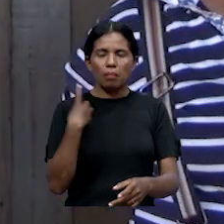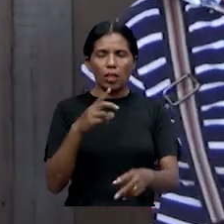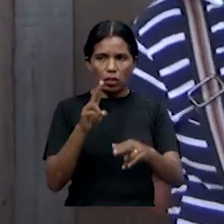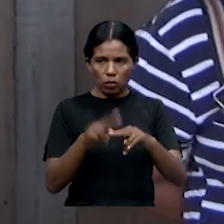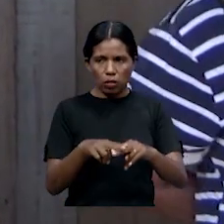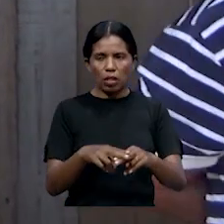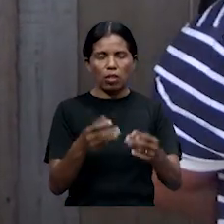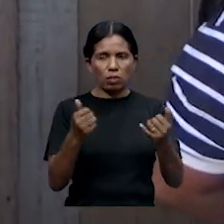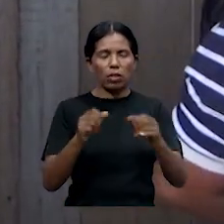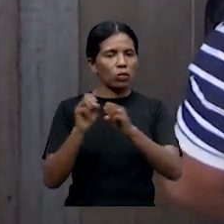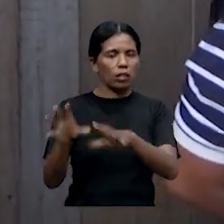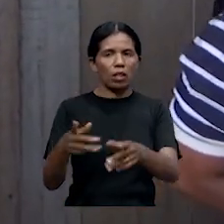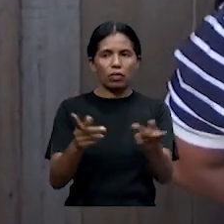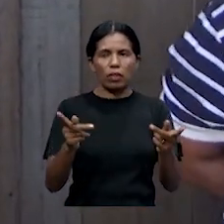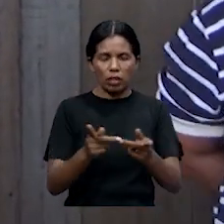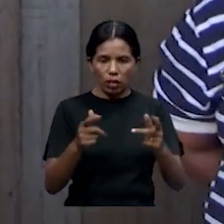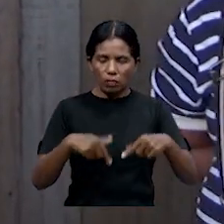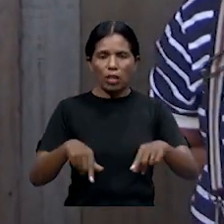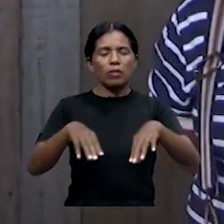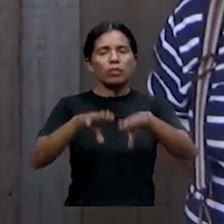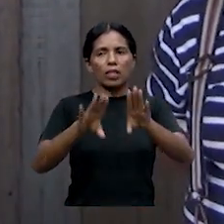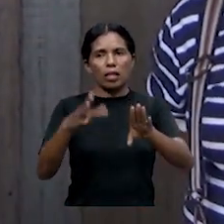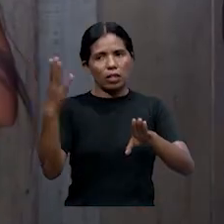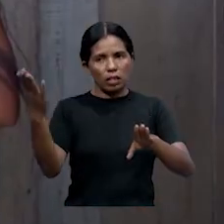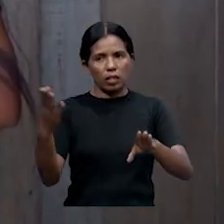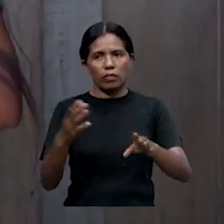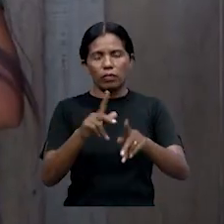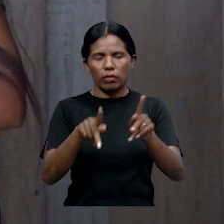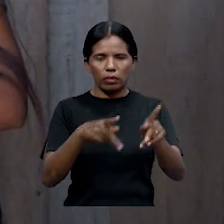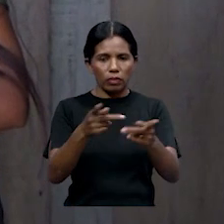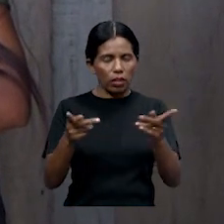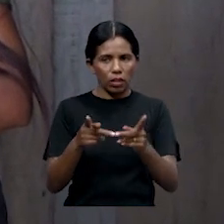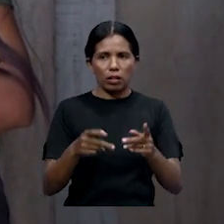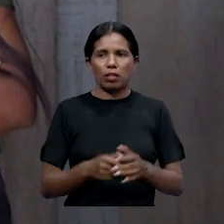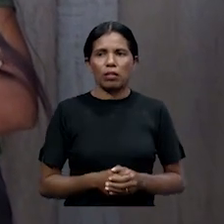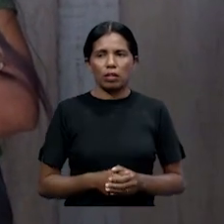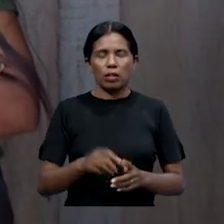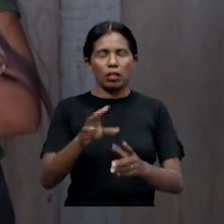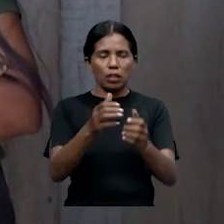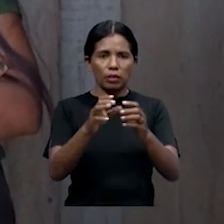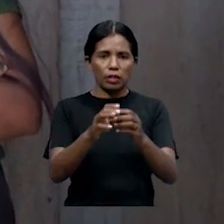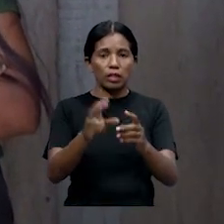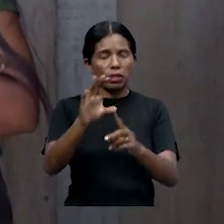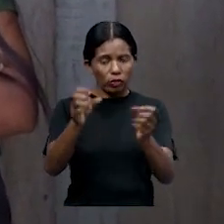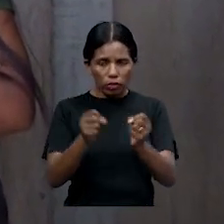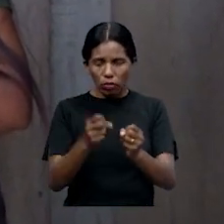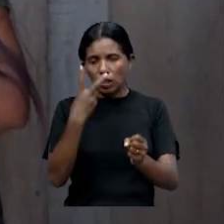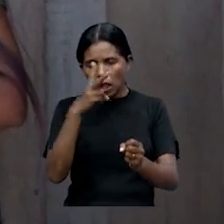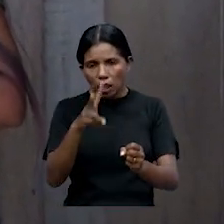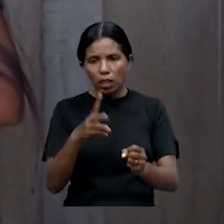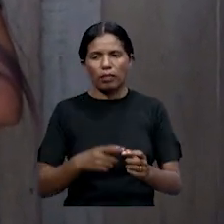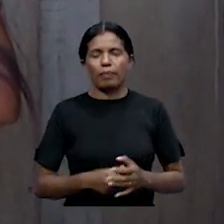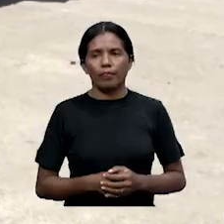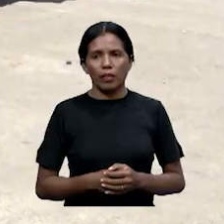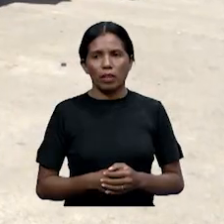be abandono fatin ne bate fali be ba agora ser ne fatin mamu ko tu presidencia a tour dari ne ten ser tau mata me dane ke